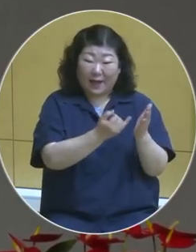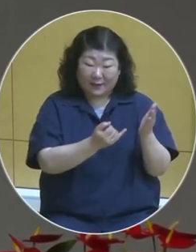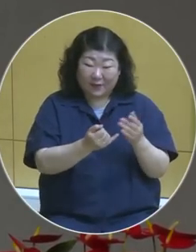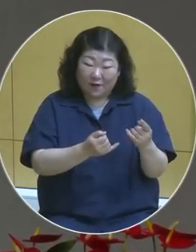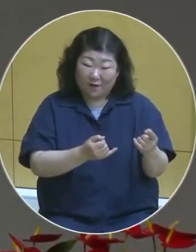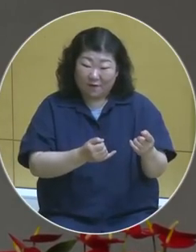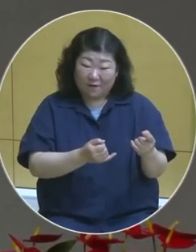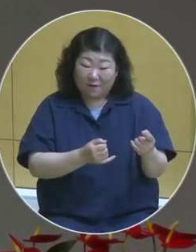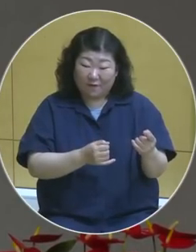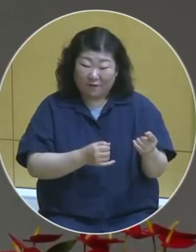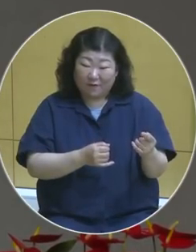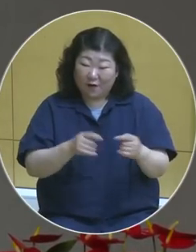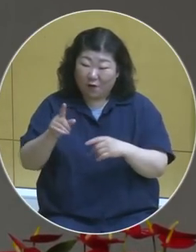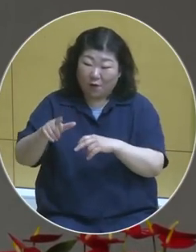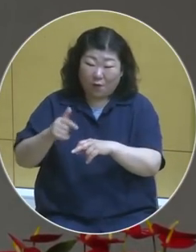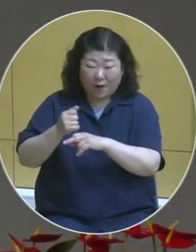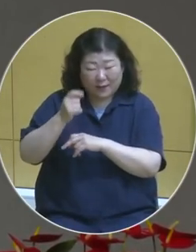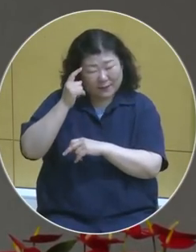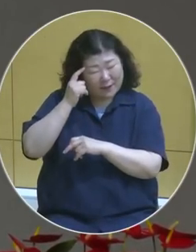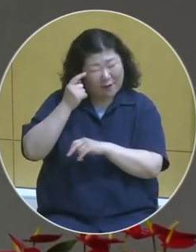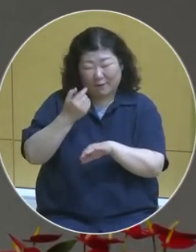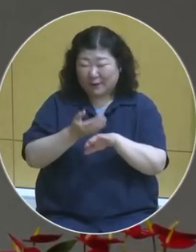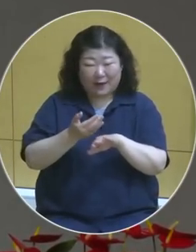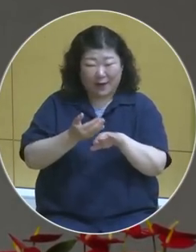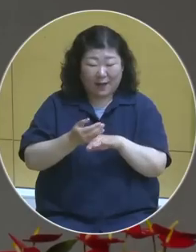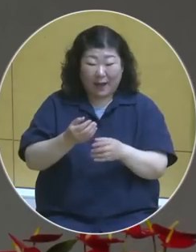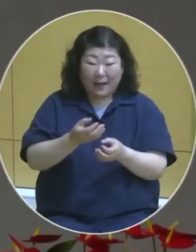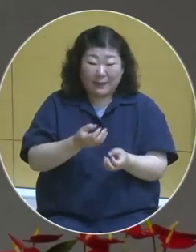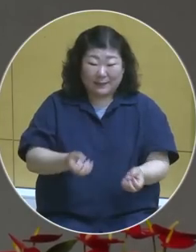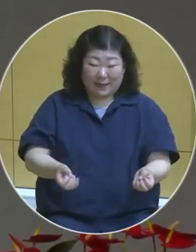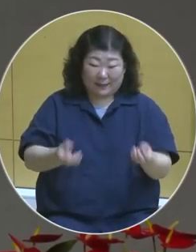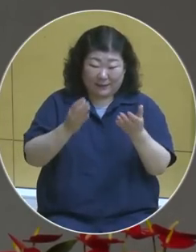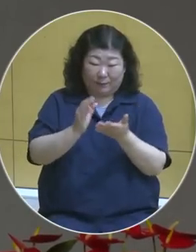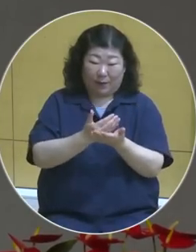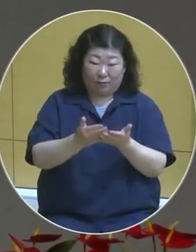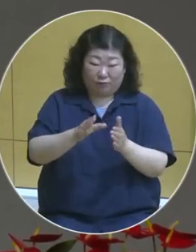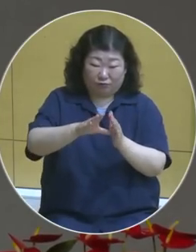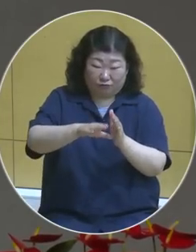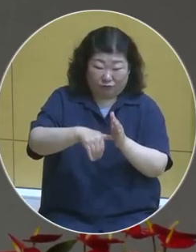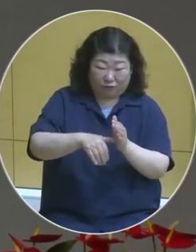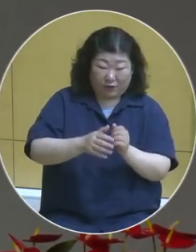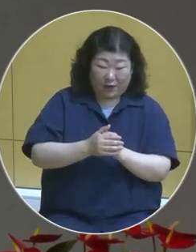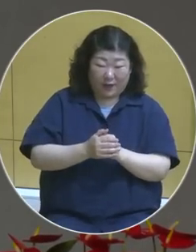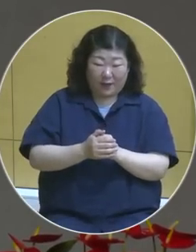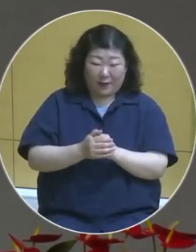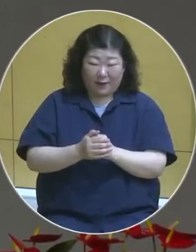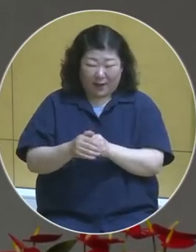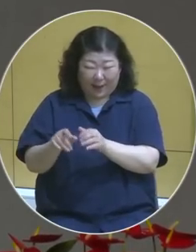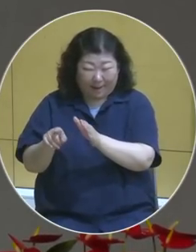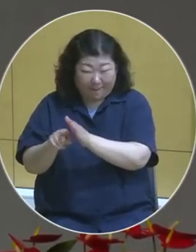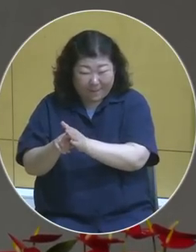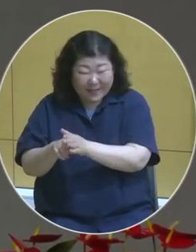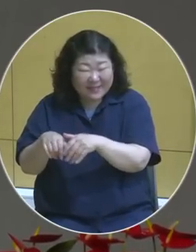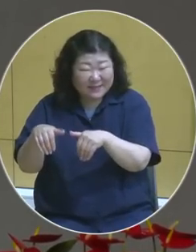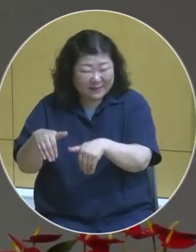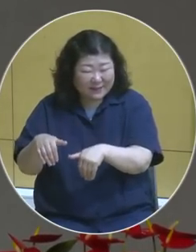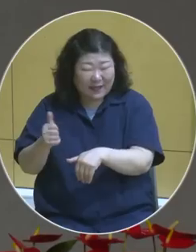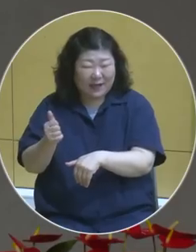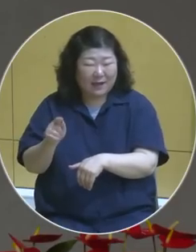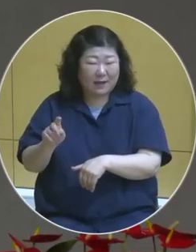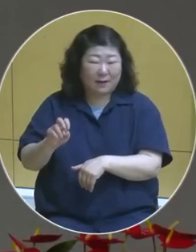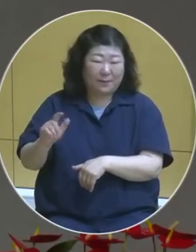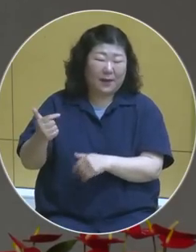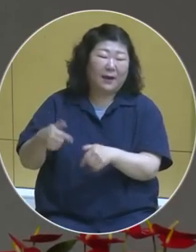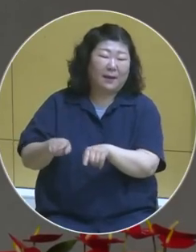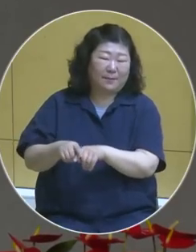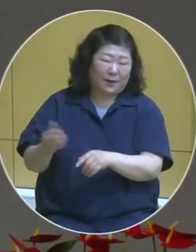달리 왕을 위해 잔치를 베풀 때에 왕과 왕이 가장 신뢰하는 하만과 함께 참석해 줄 것을